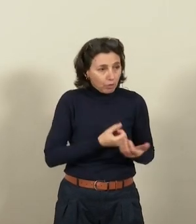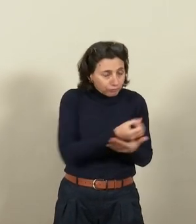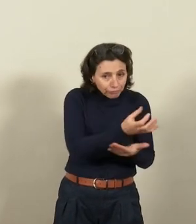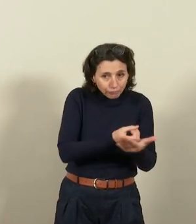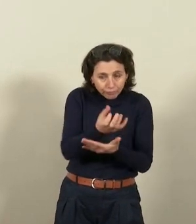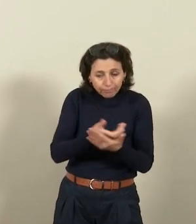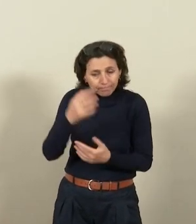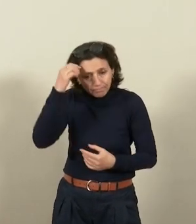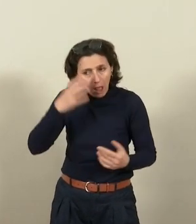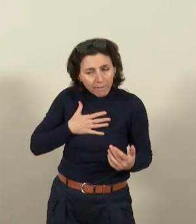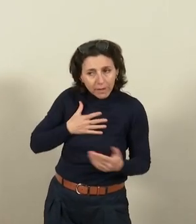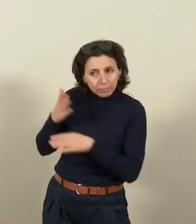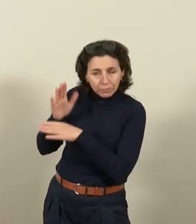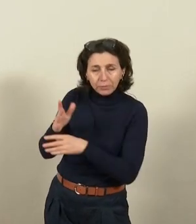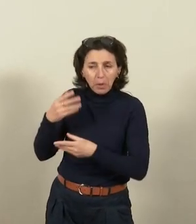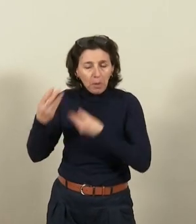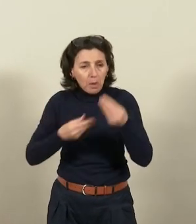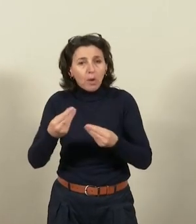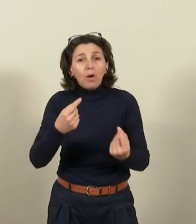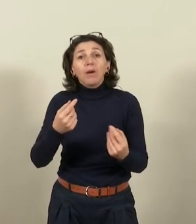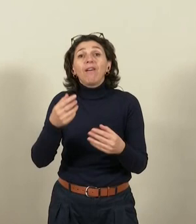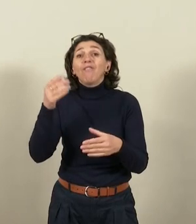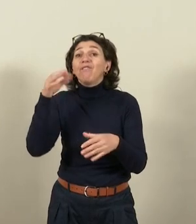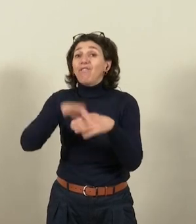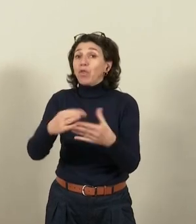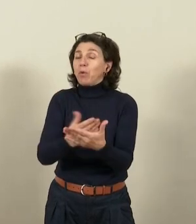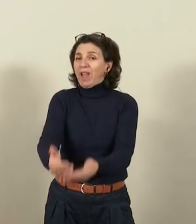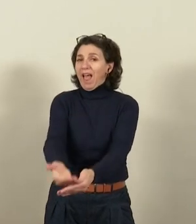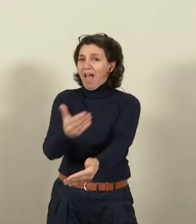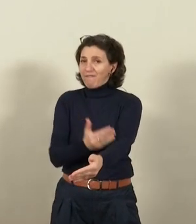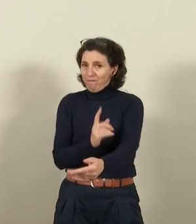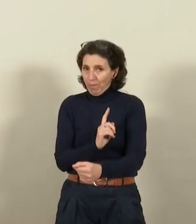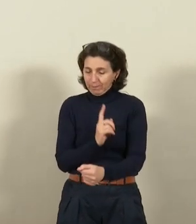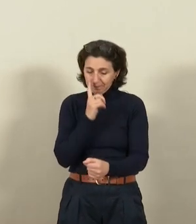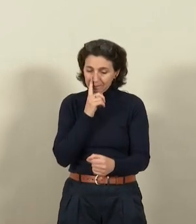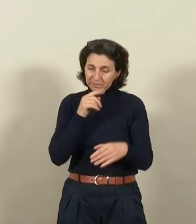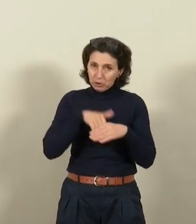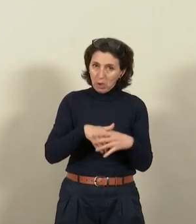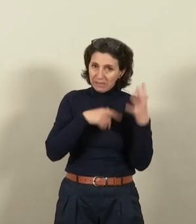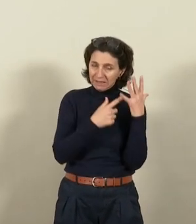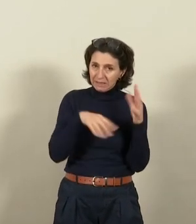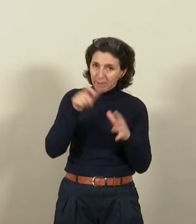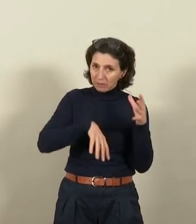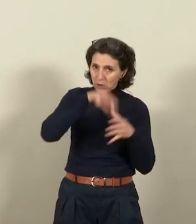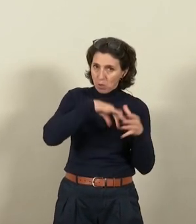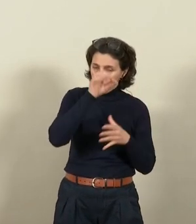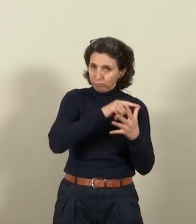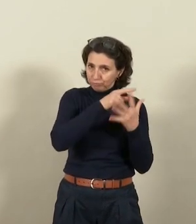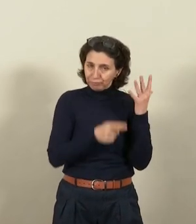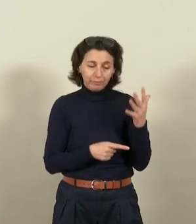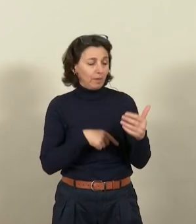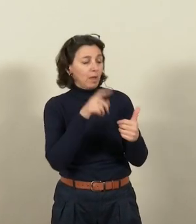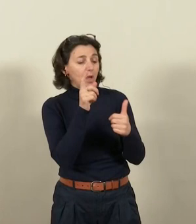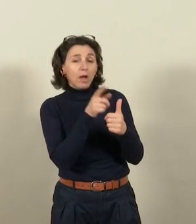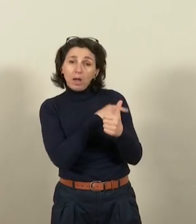vote des subventions dites de projet il était composé de cinq élus de la Ville de Grenoble d'un ou d'une représentante de l'OMS